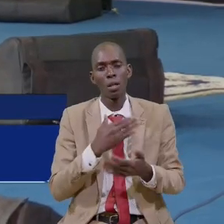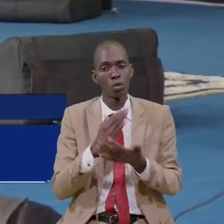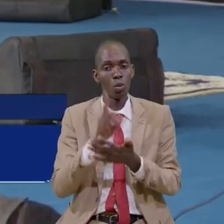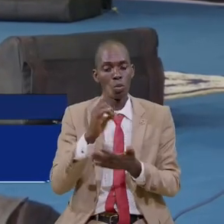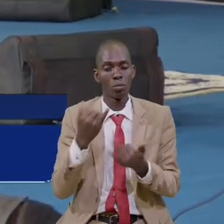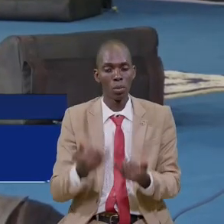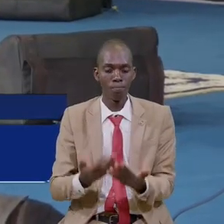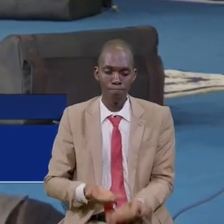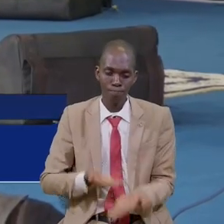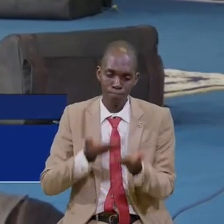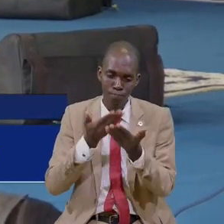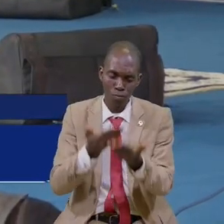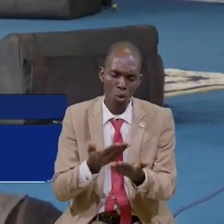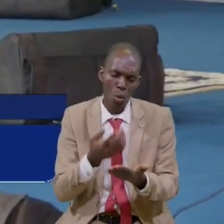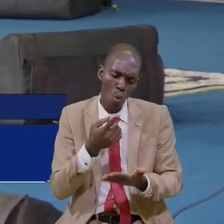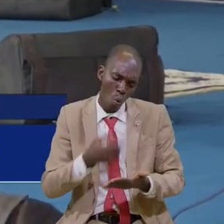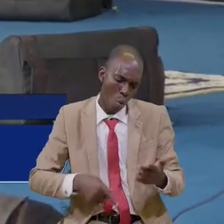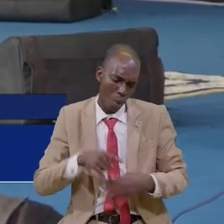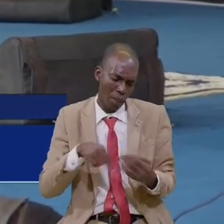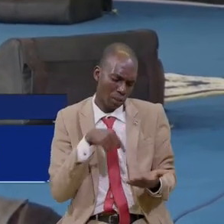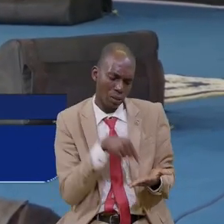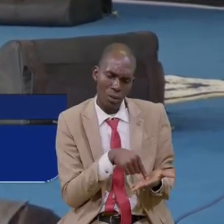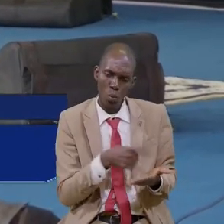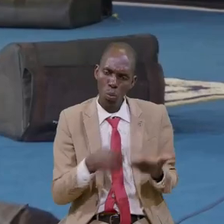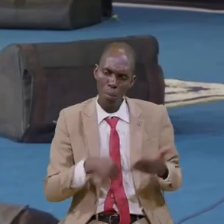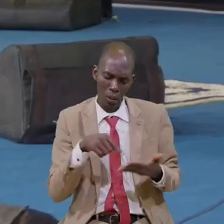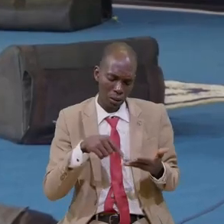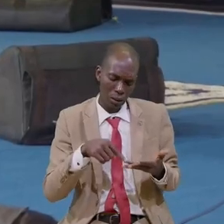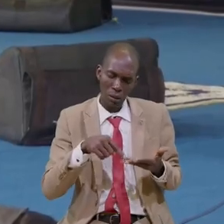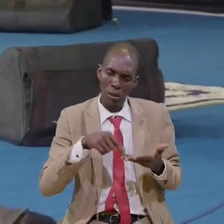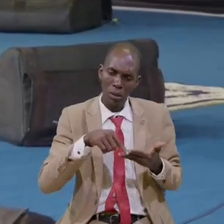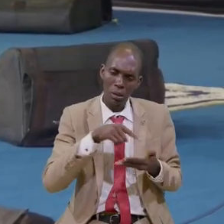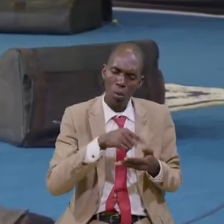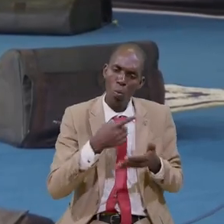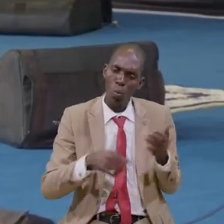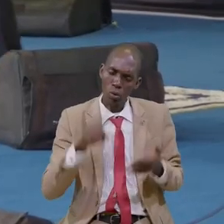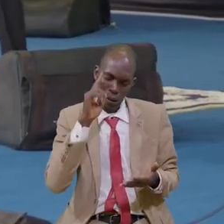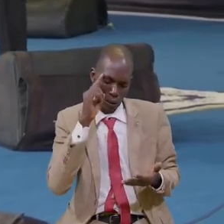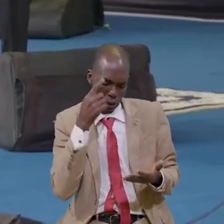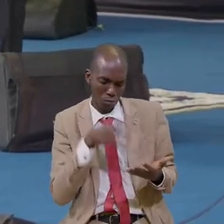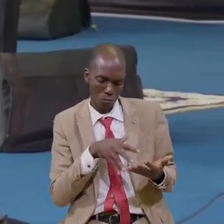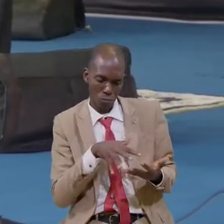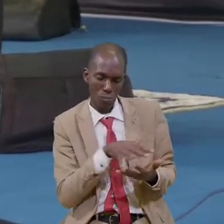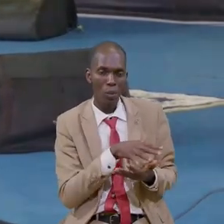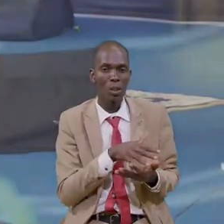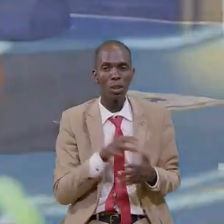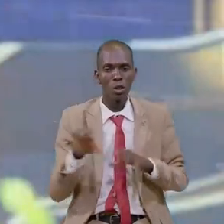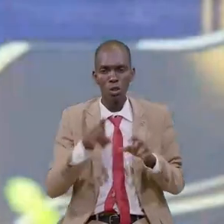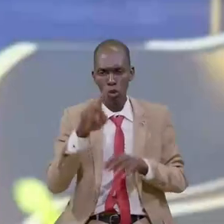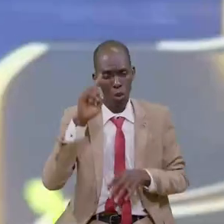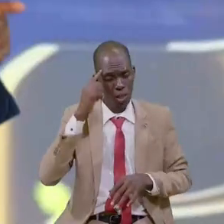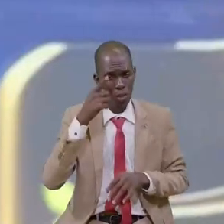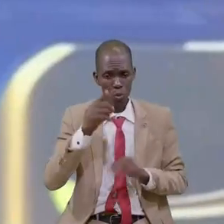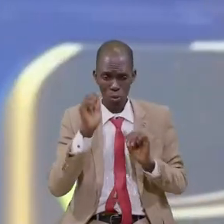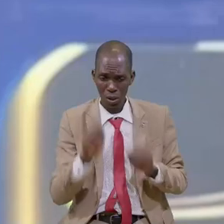présente à nous, et ceci, et cela, et telle autre chose. Est-ce que tu penses que tu peux